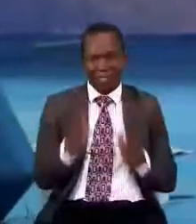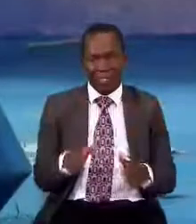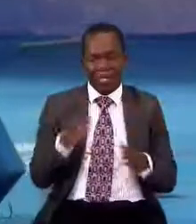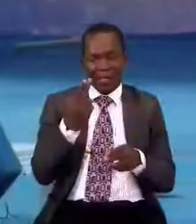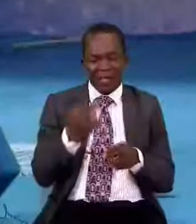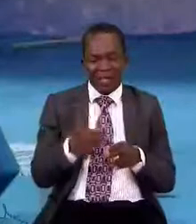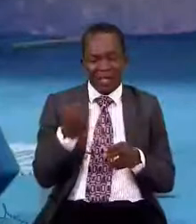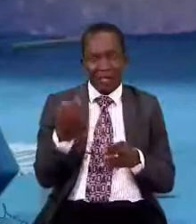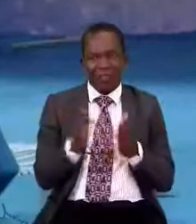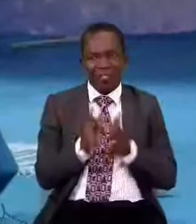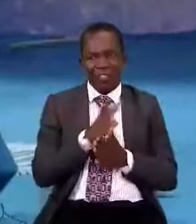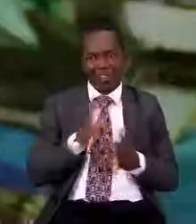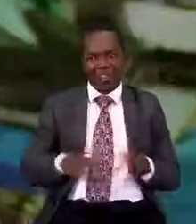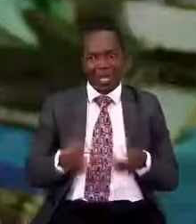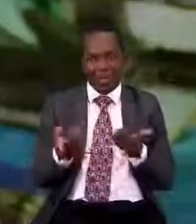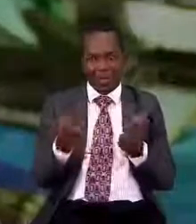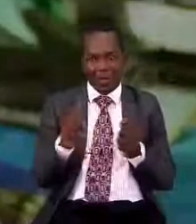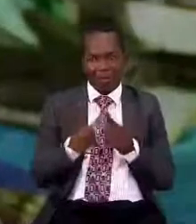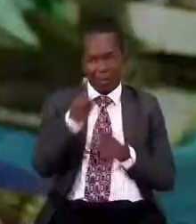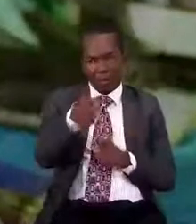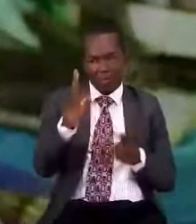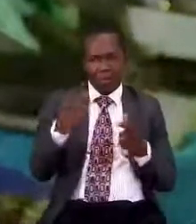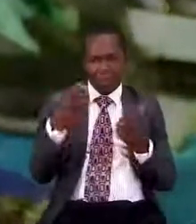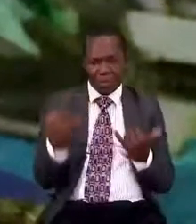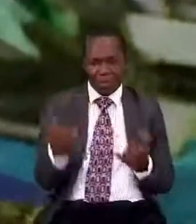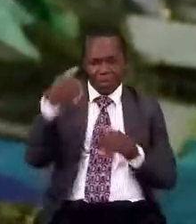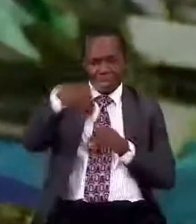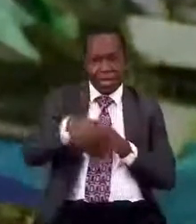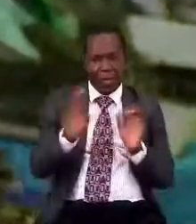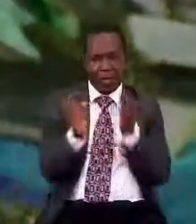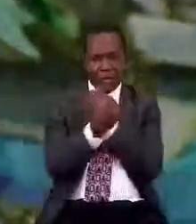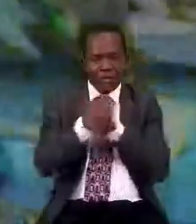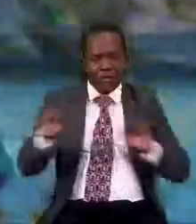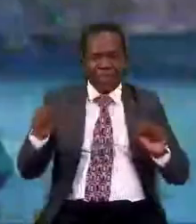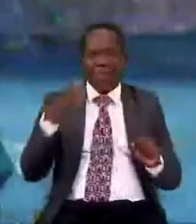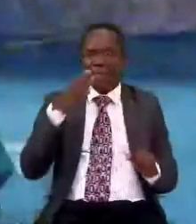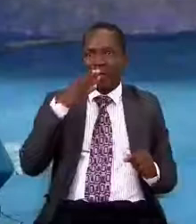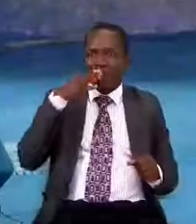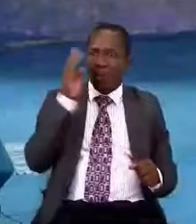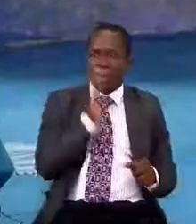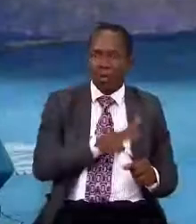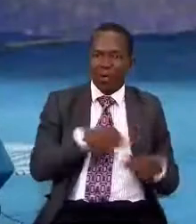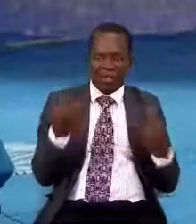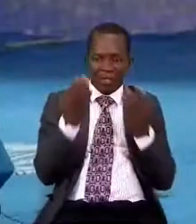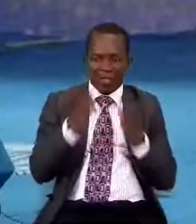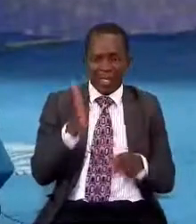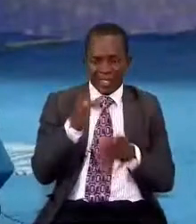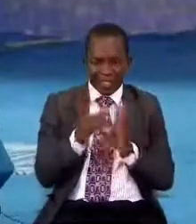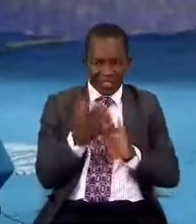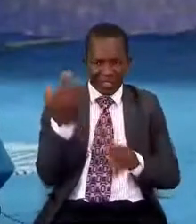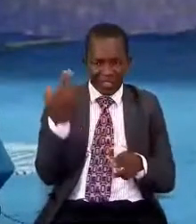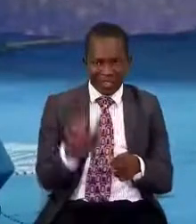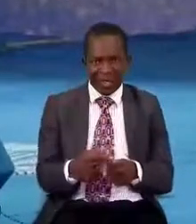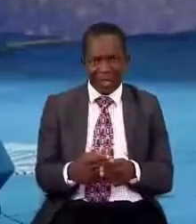va sauver le pire des pécheurs au nom de Jésus-Christ. Mais numéro 2, c'est le